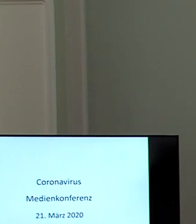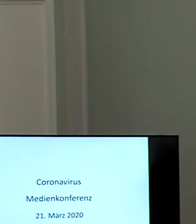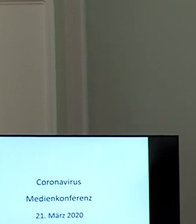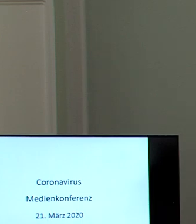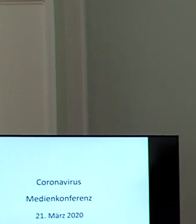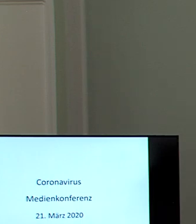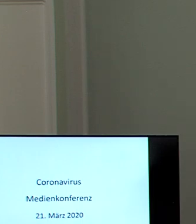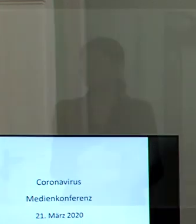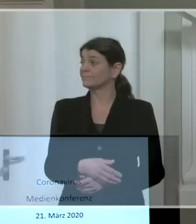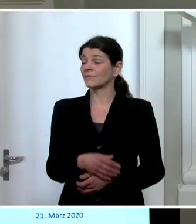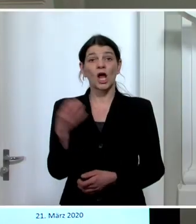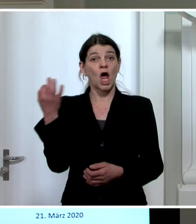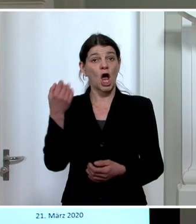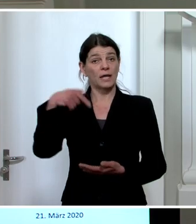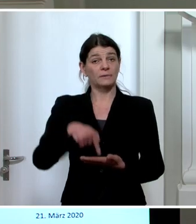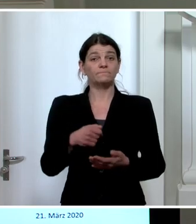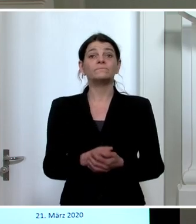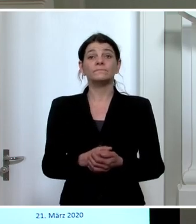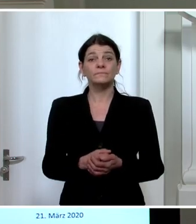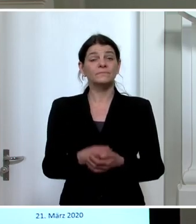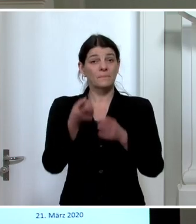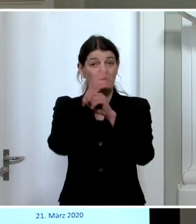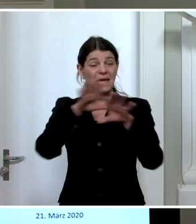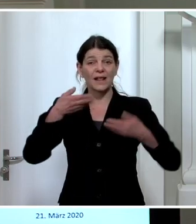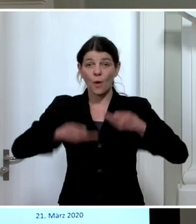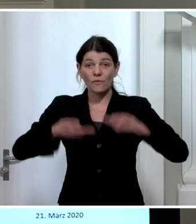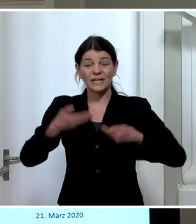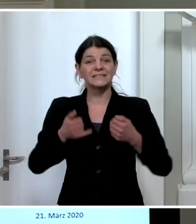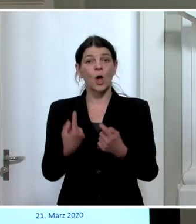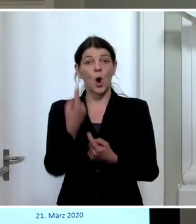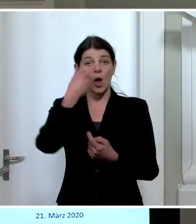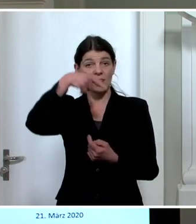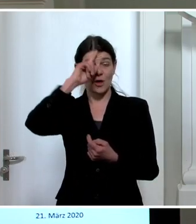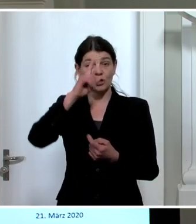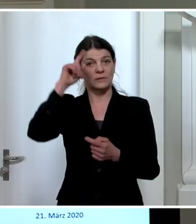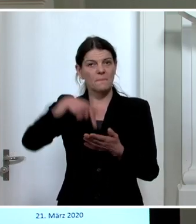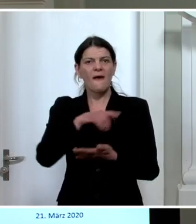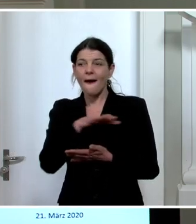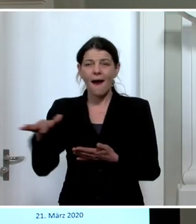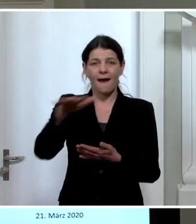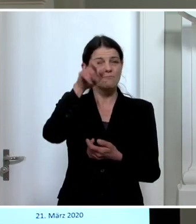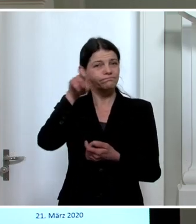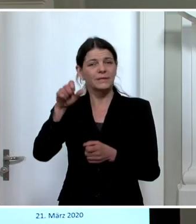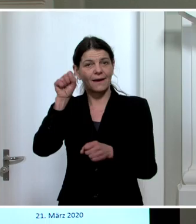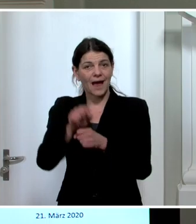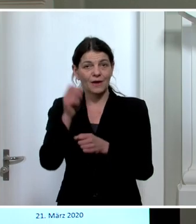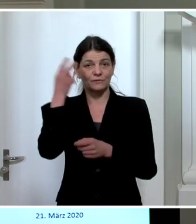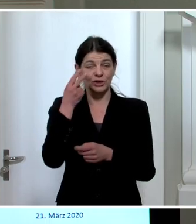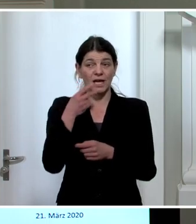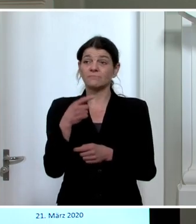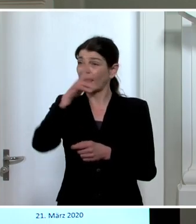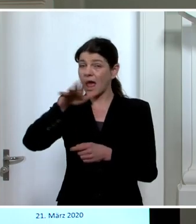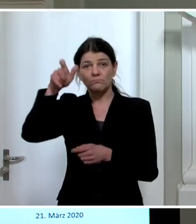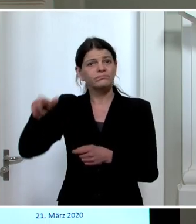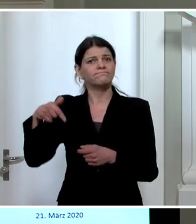Guten Morgen, heute die Medienkonferenz in Hochdeutsch, damit sie auch von allen verstanden wird, die bei uns im Land